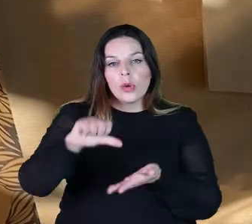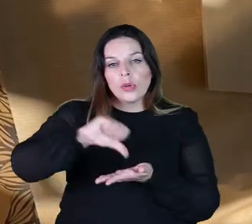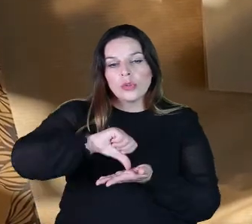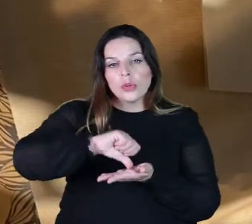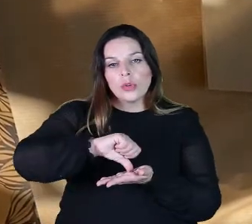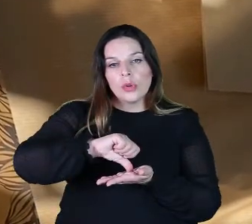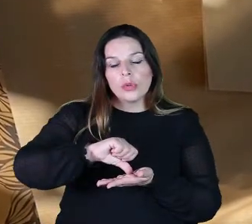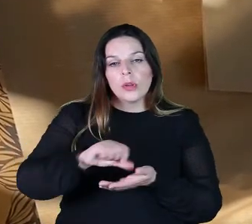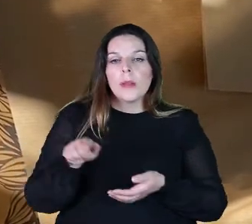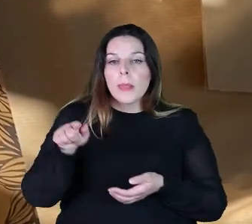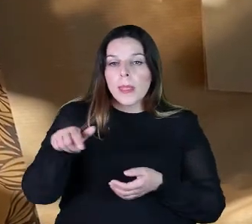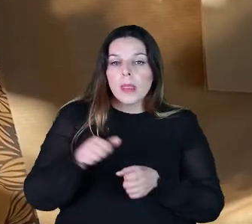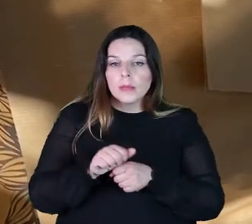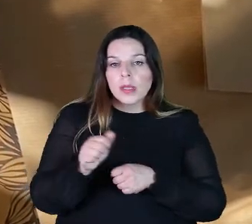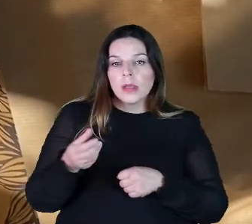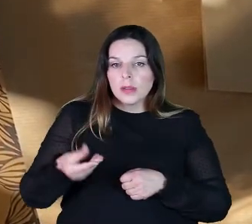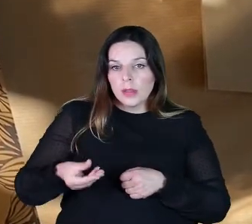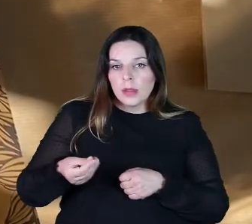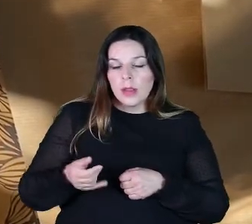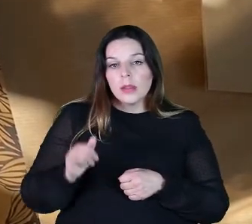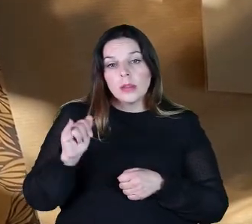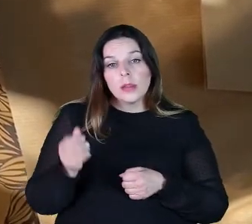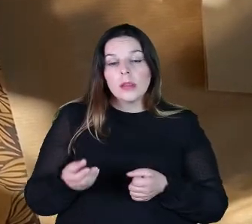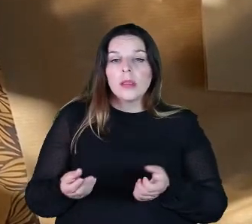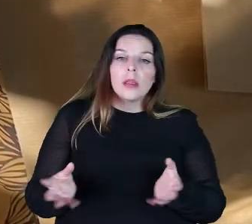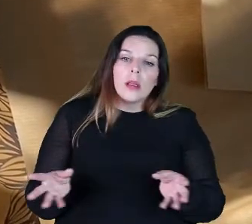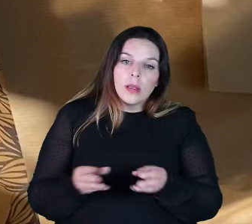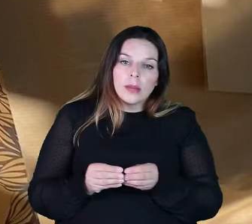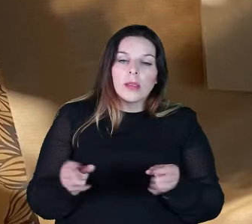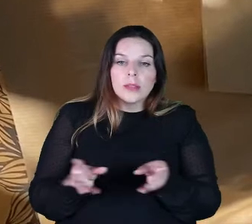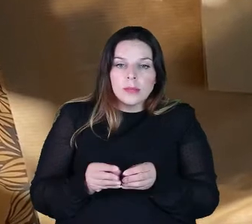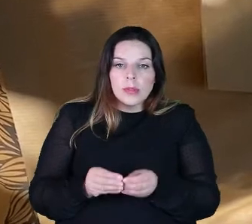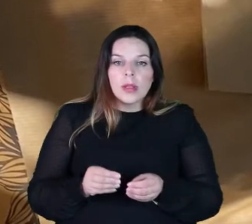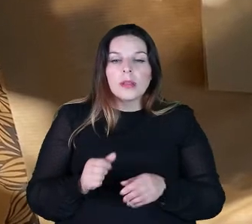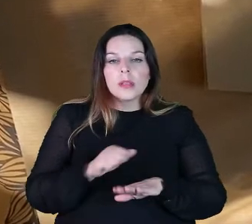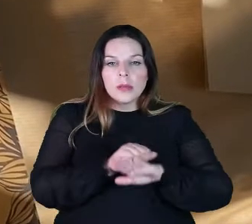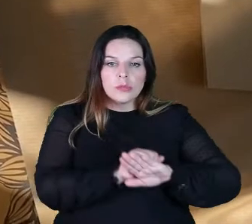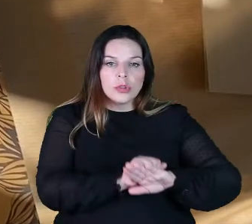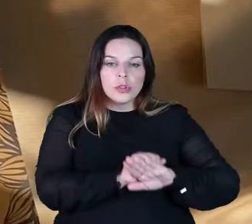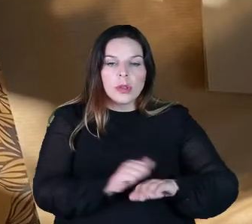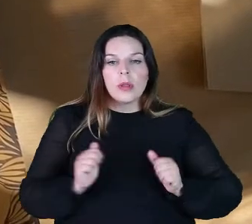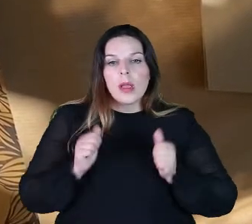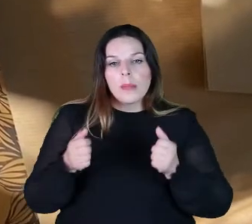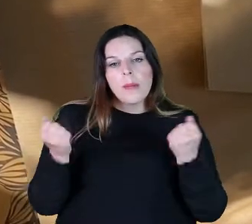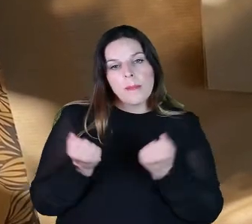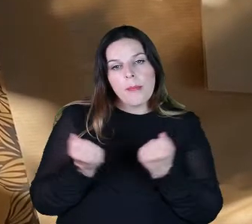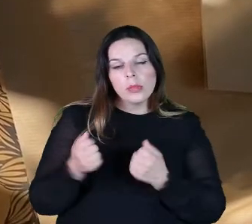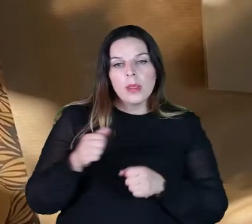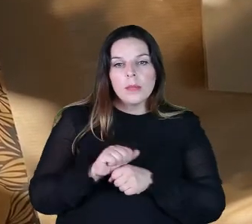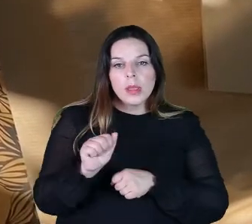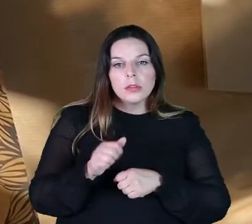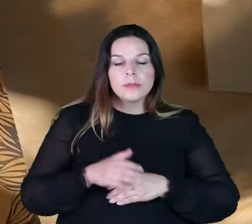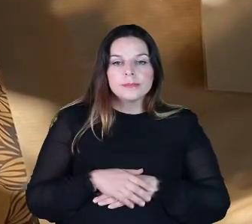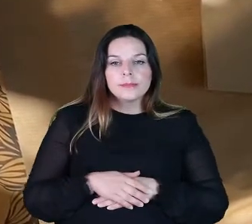Tak, już klej wpuściłam do środka i teraz przyklejam od środka, żeby jeszcze odrobinę wzmocnić nasze